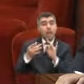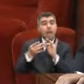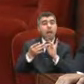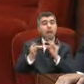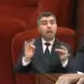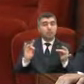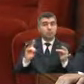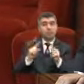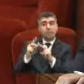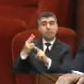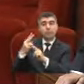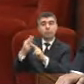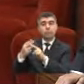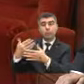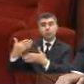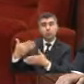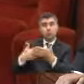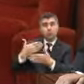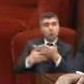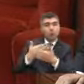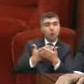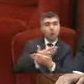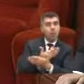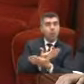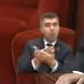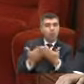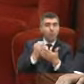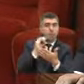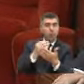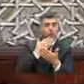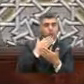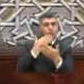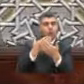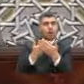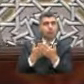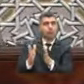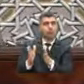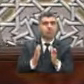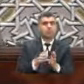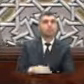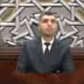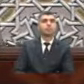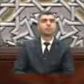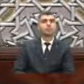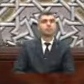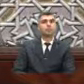كيف يمكن أننا نكون عندنا تصور برمجة؟ شكرا توقع. شكرا شكرا. تعقيب